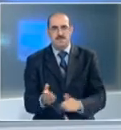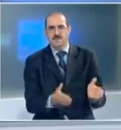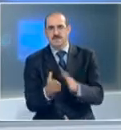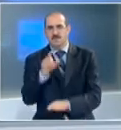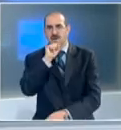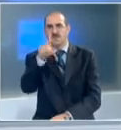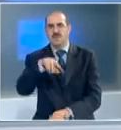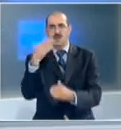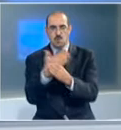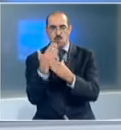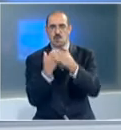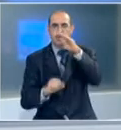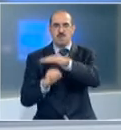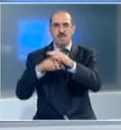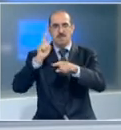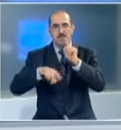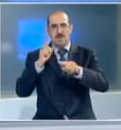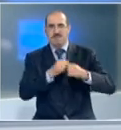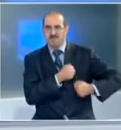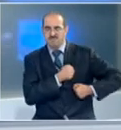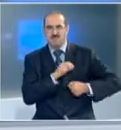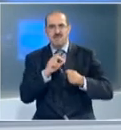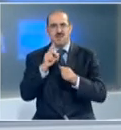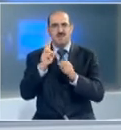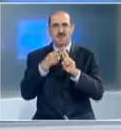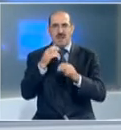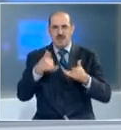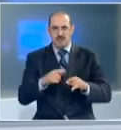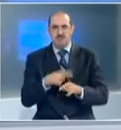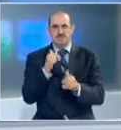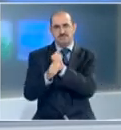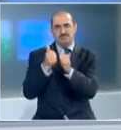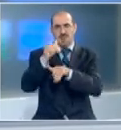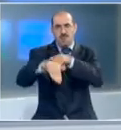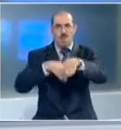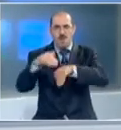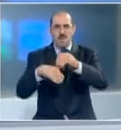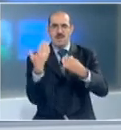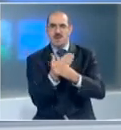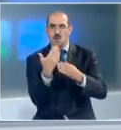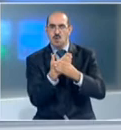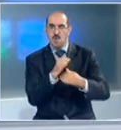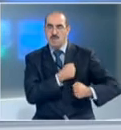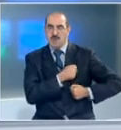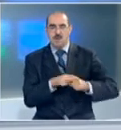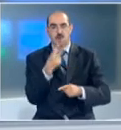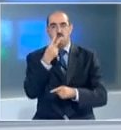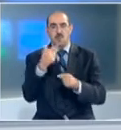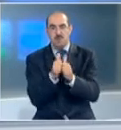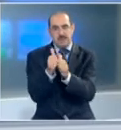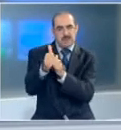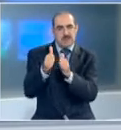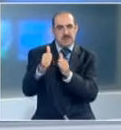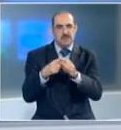اختتمت اليوم بالمدرسة العليا للعتاد بالحراش البطولة الوطنية العسكرية للسباحة بين المدارس، والتي عرفت سيطرة